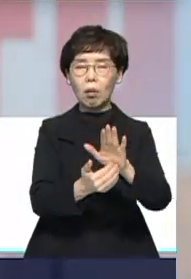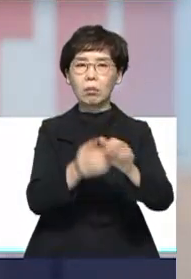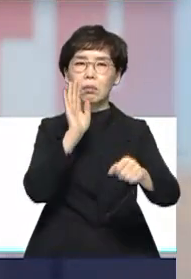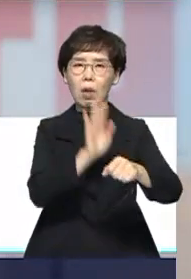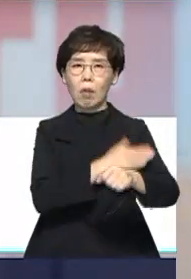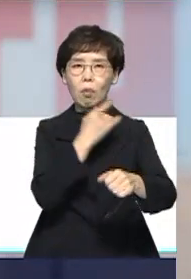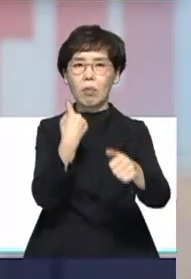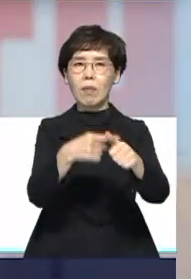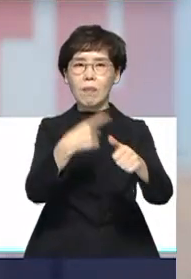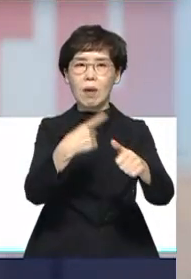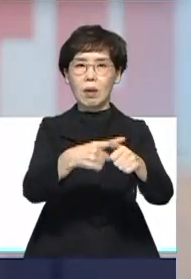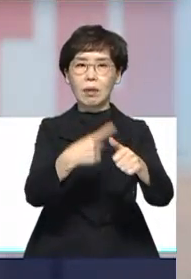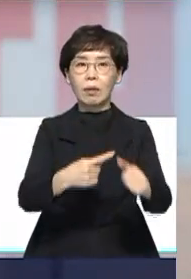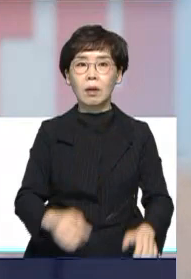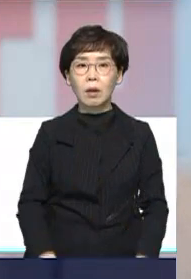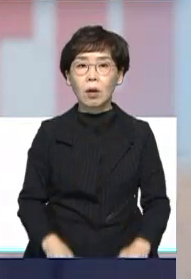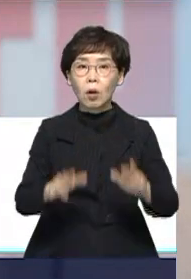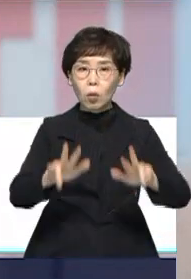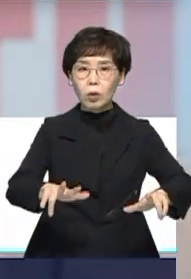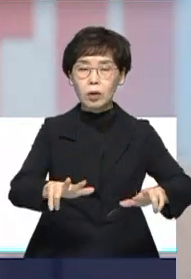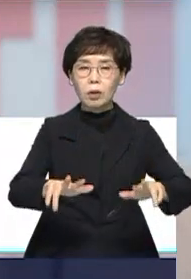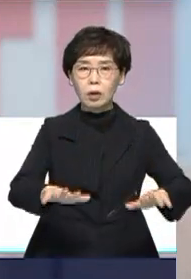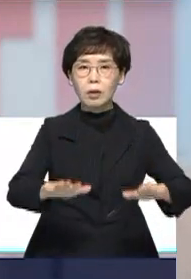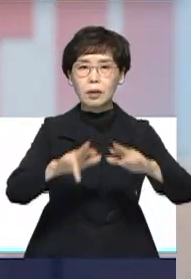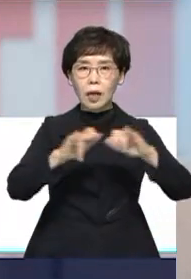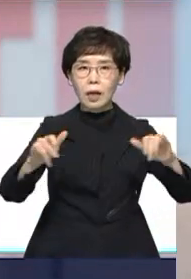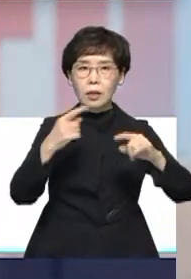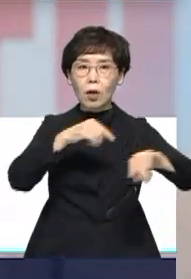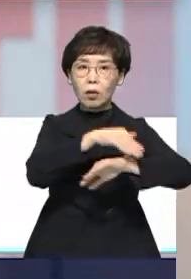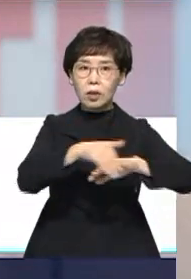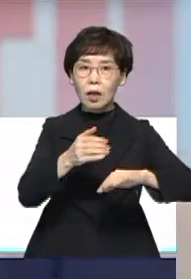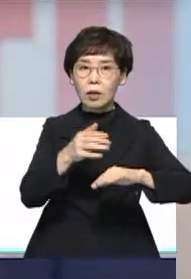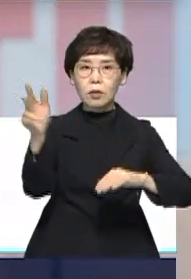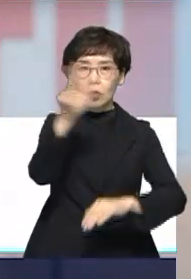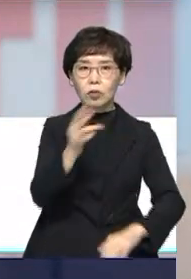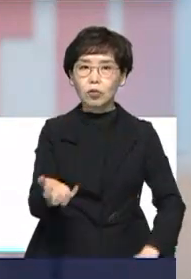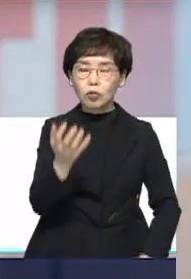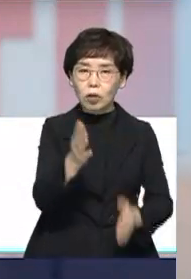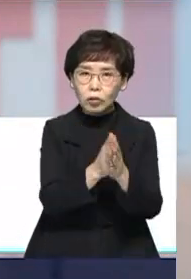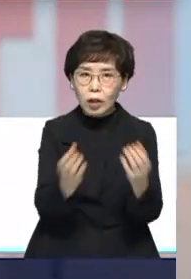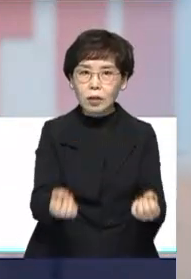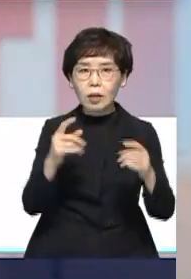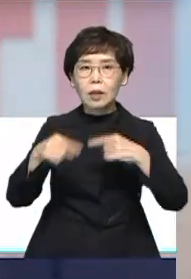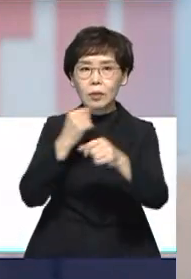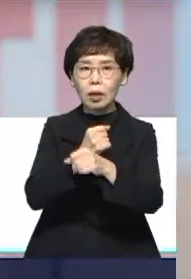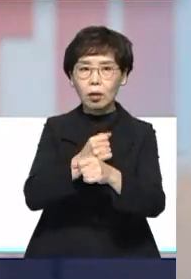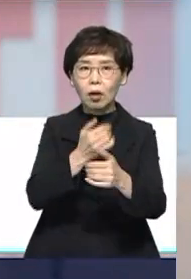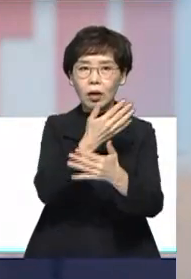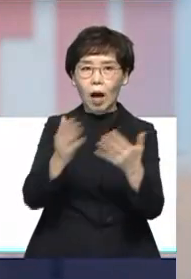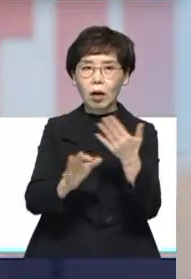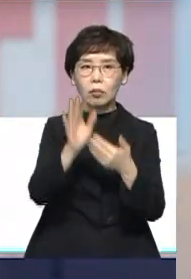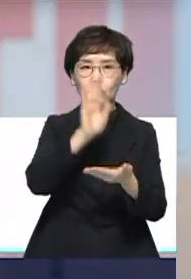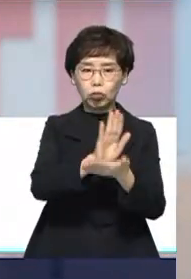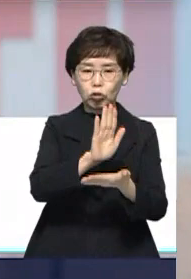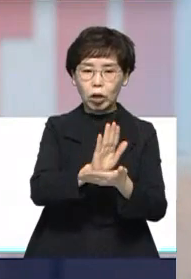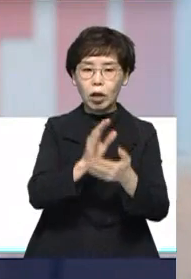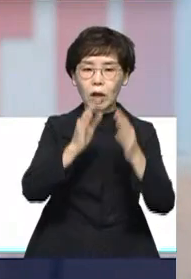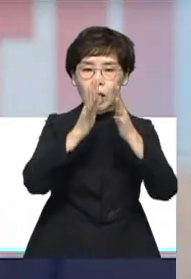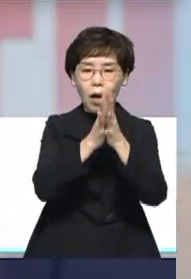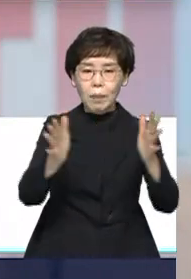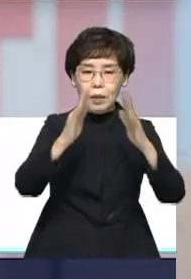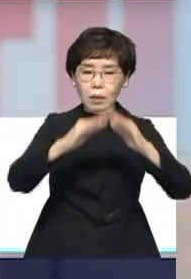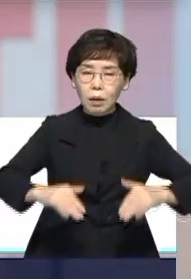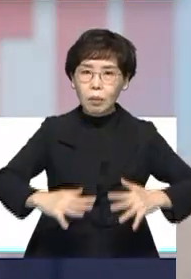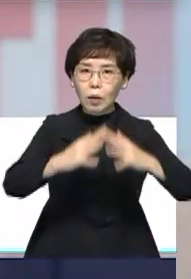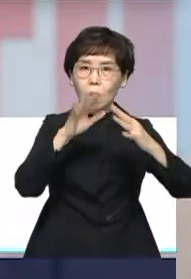비판하며 각을 세웠습니다. 오늘은 장애인 정책 전국 투어 출정식에 참석하고 강북 재개발 현장을 찾는 등 현장